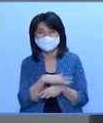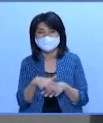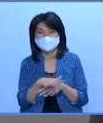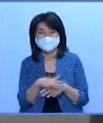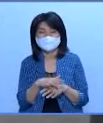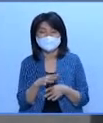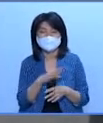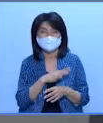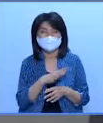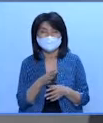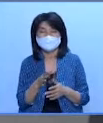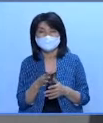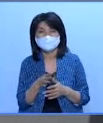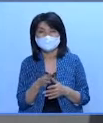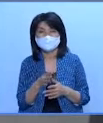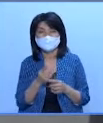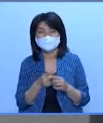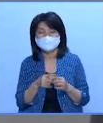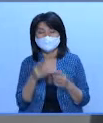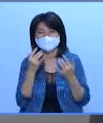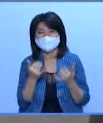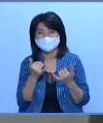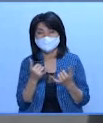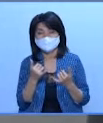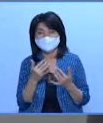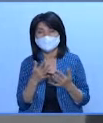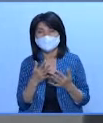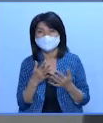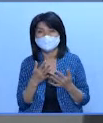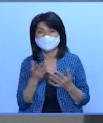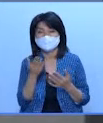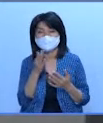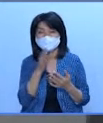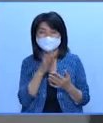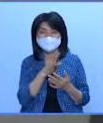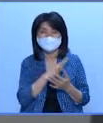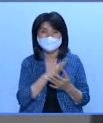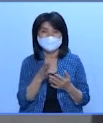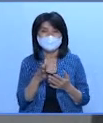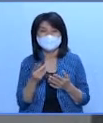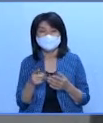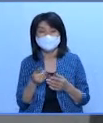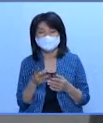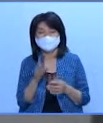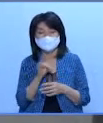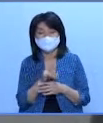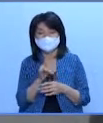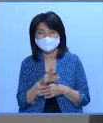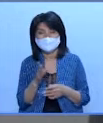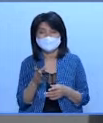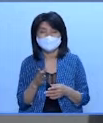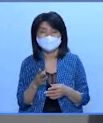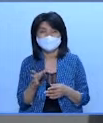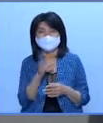жазбаға орай бірден әрекет етіп жедел жәрдем станциясына келдік. Алайда мына жердегі көріністерден кейін ақпараттың жалған екеніне көз жеткіздік.